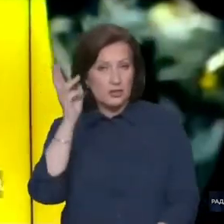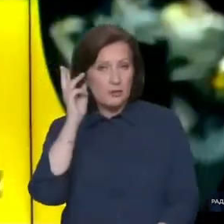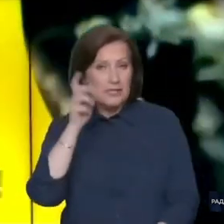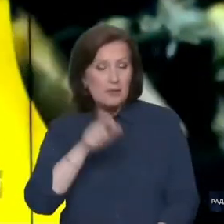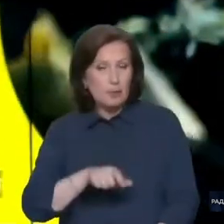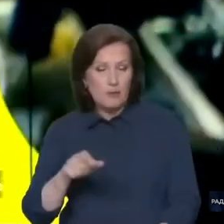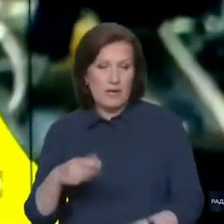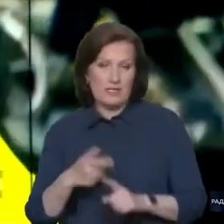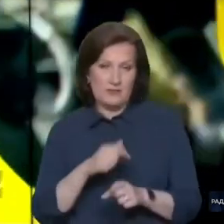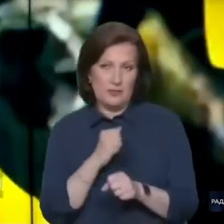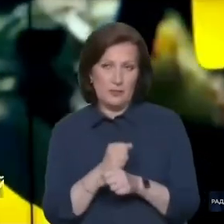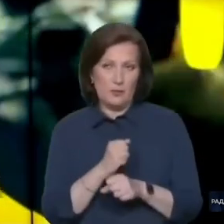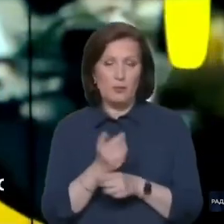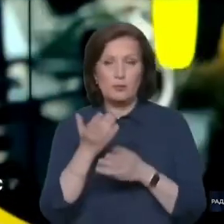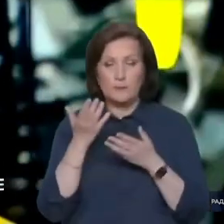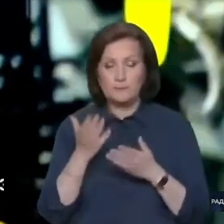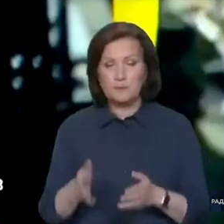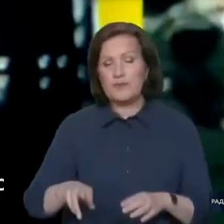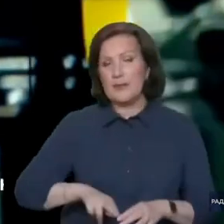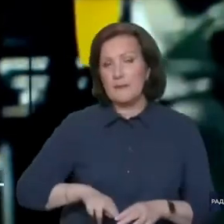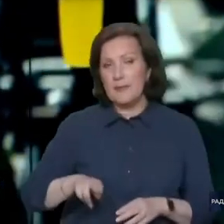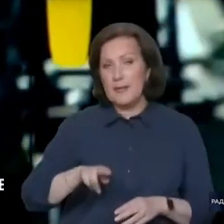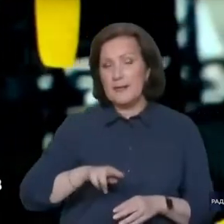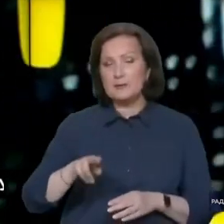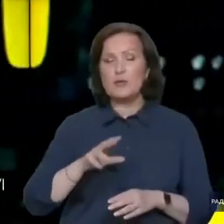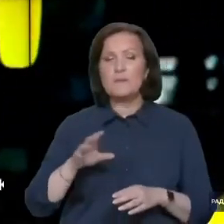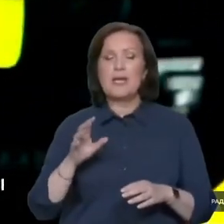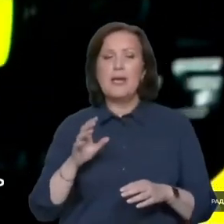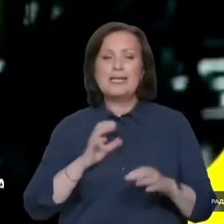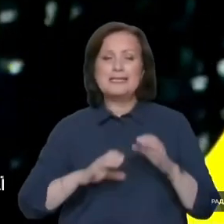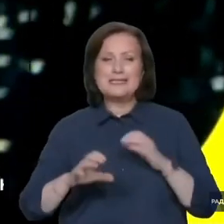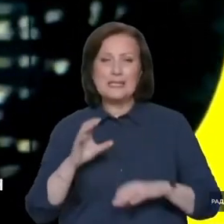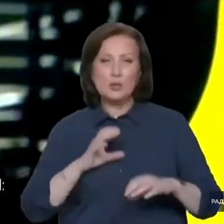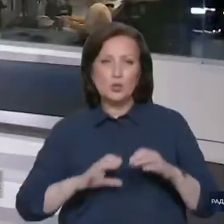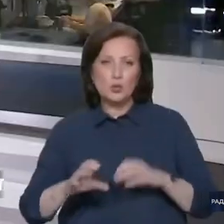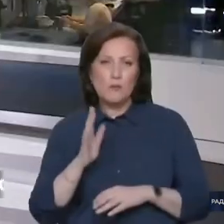Ігор Попов, експерт Українського інституту майбутнього, президент аналітичного центру «Політика».